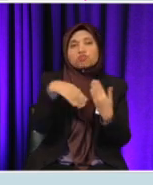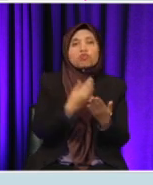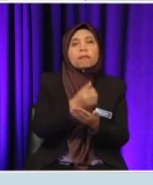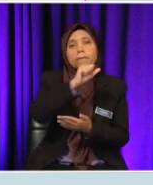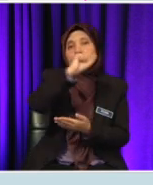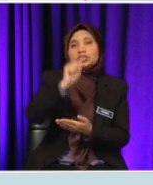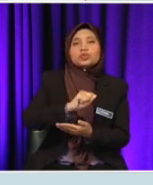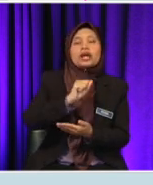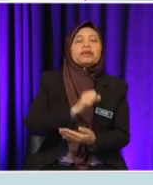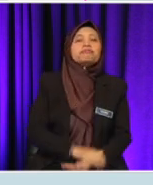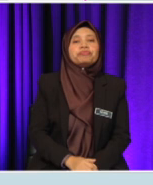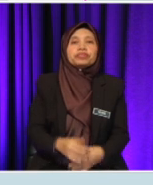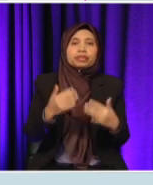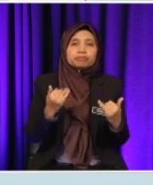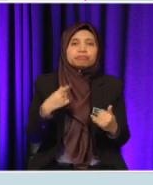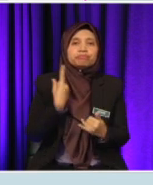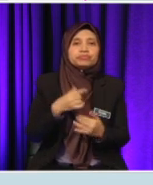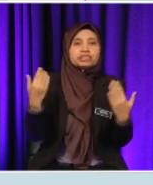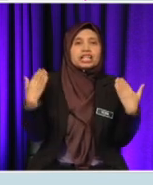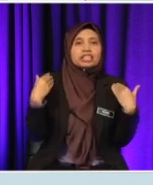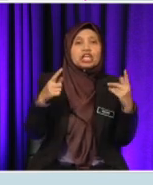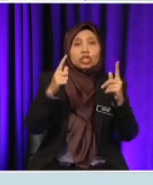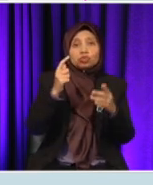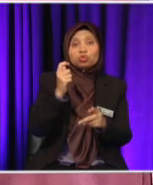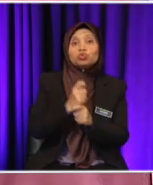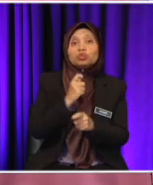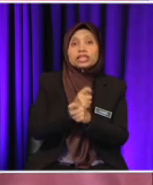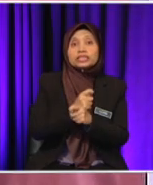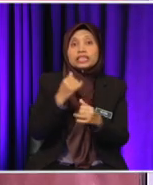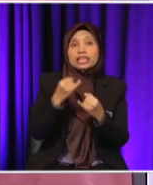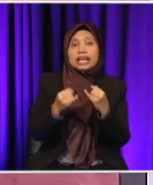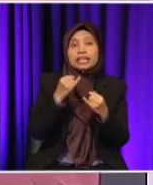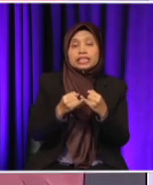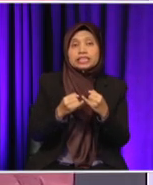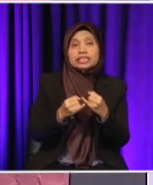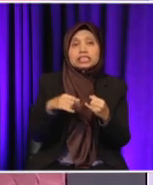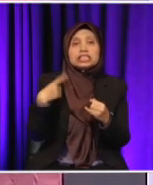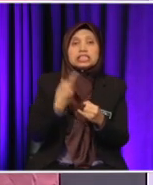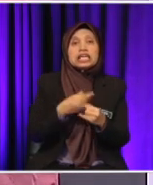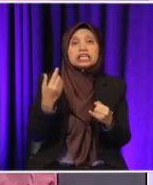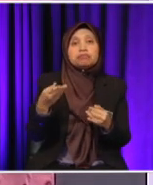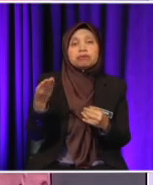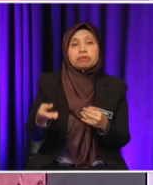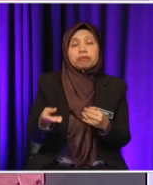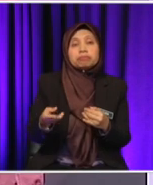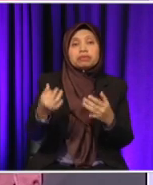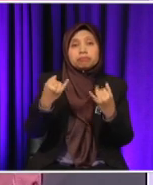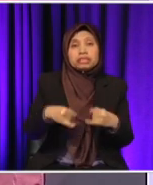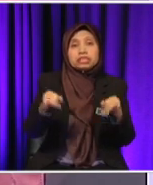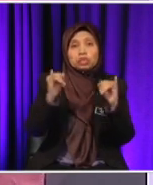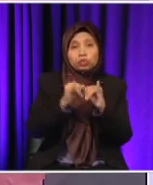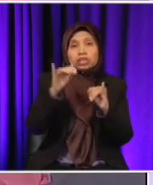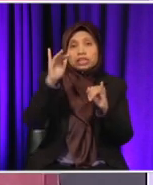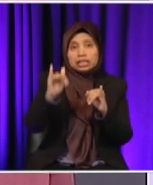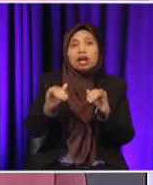sekarang untuk murid-murid tugasnya untuk ahli kita kita ada beberapa lagi peristiwa yang